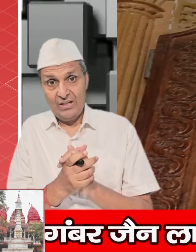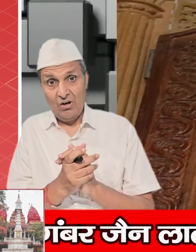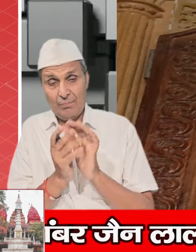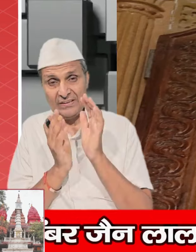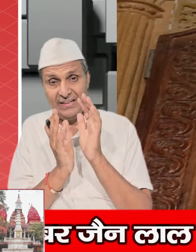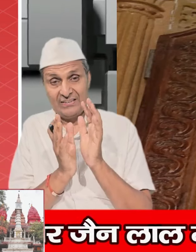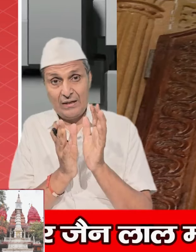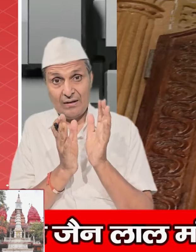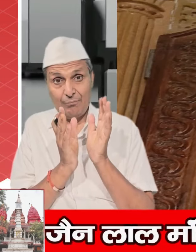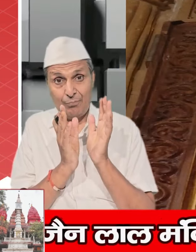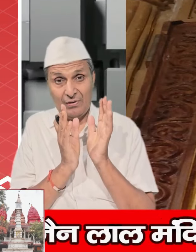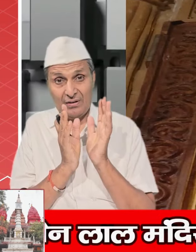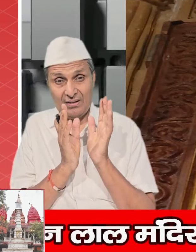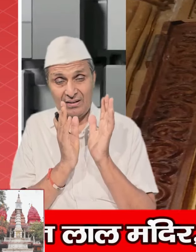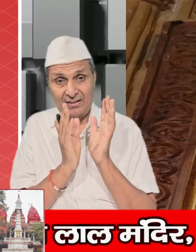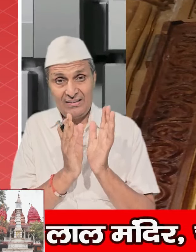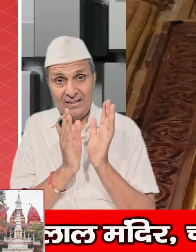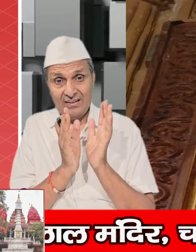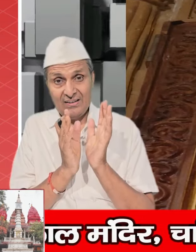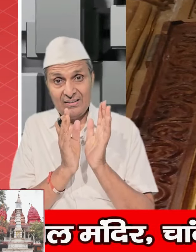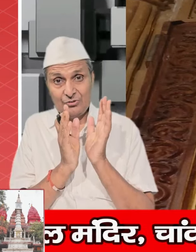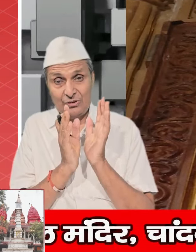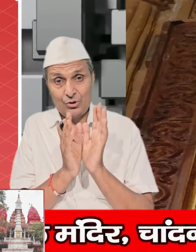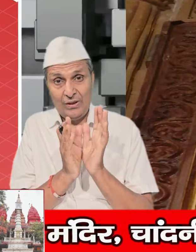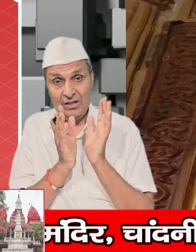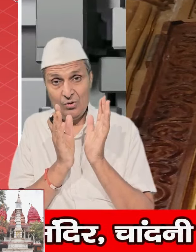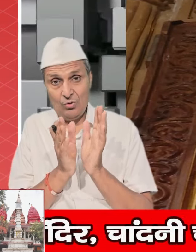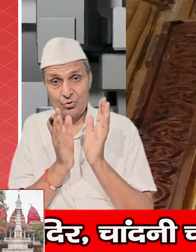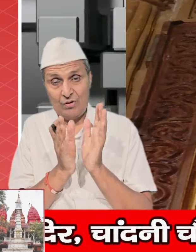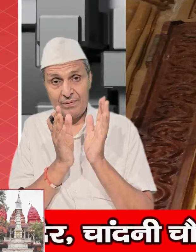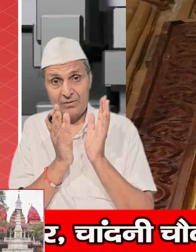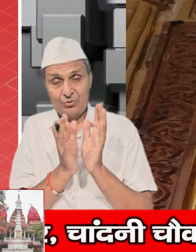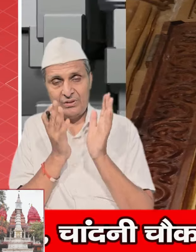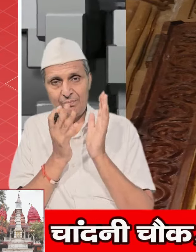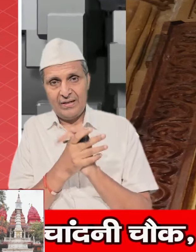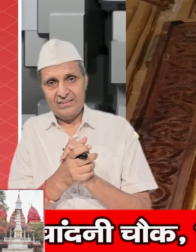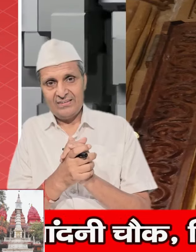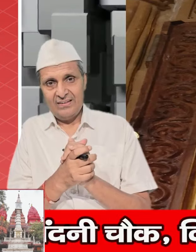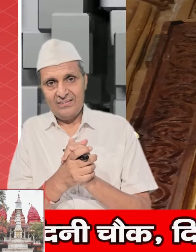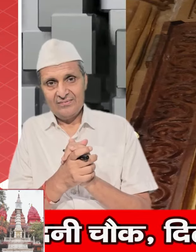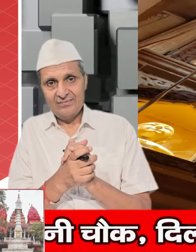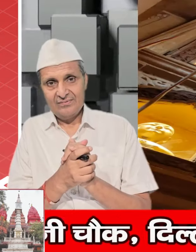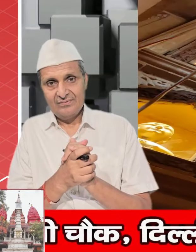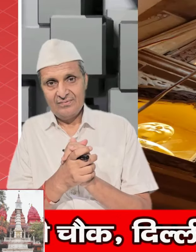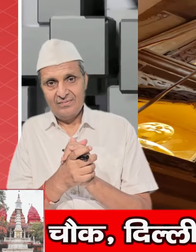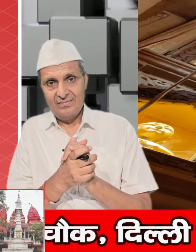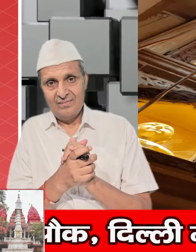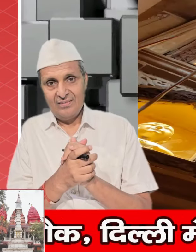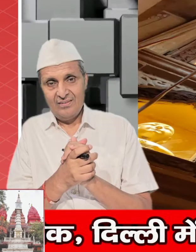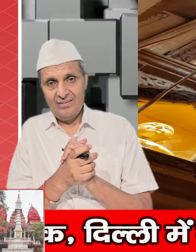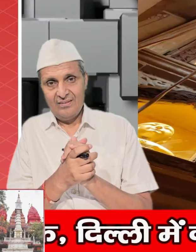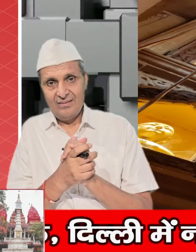होती है और पता नहीं कितना गंदा जो धातु है उसको वहां पर उसके अंदर भरा जाता है।